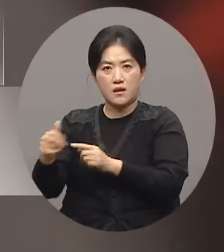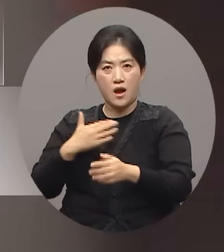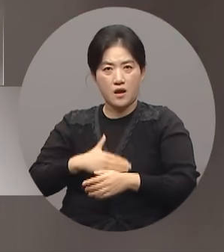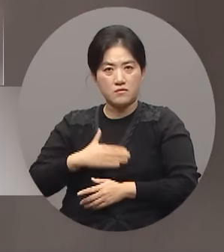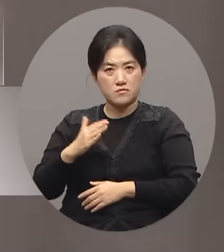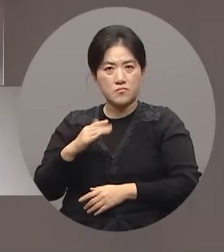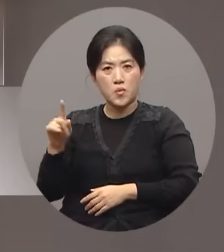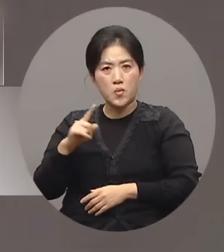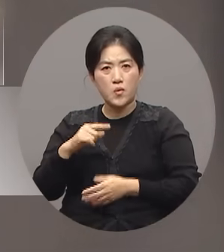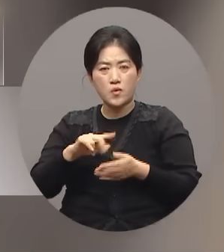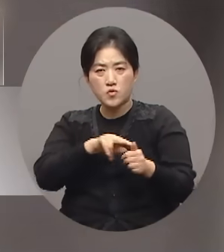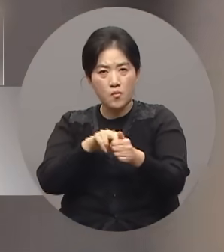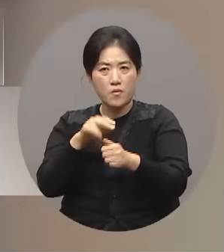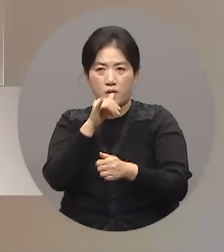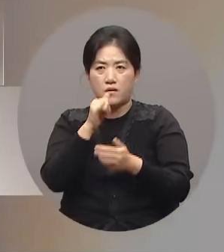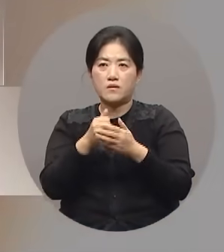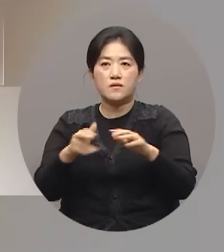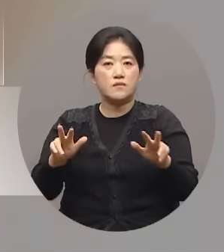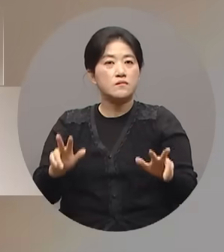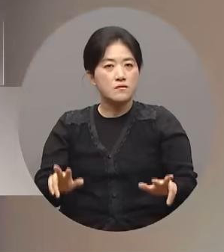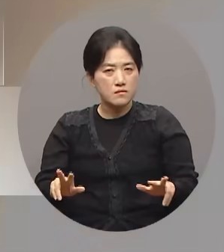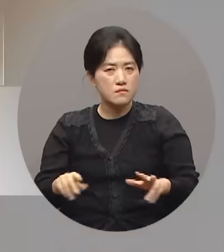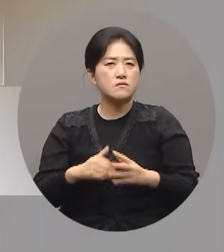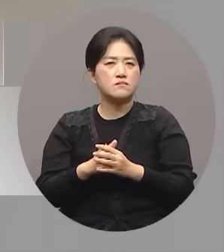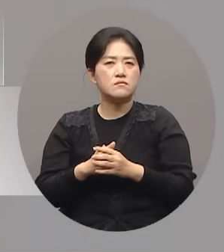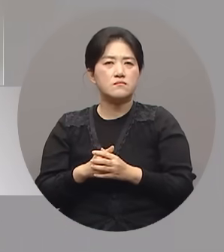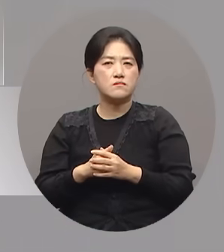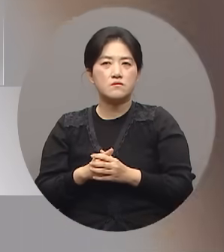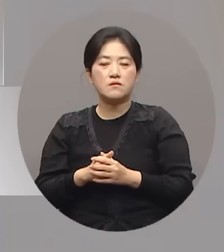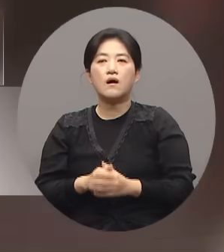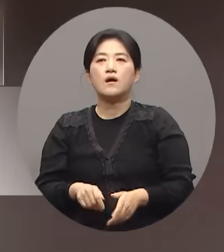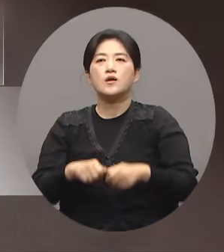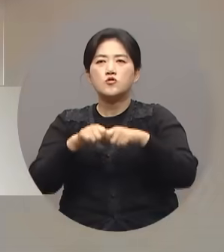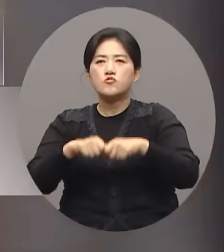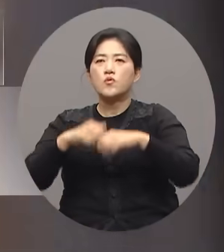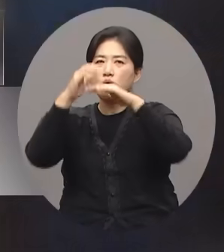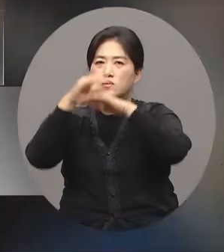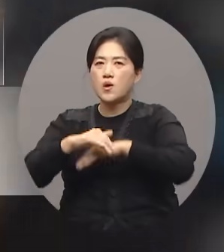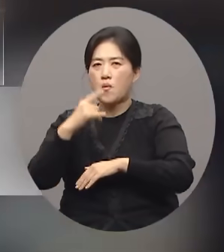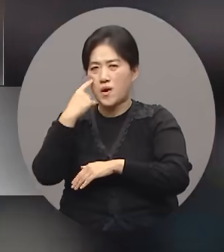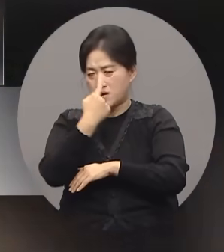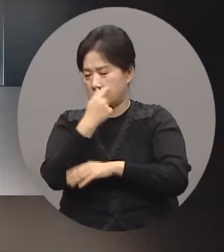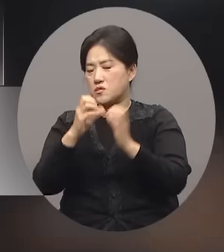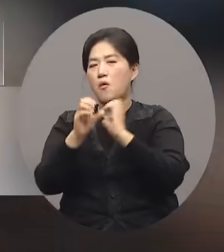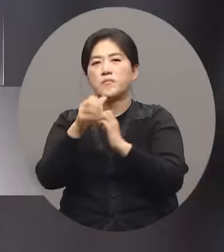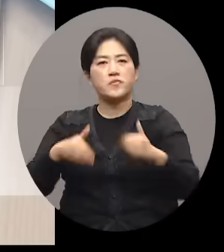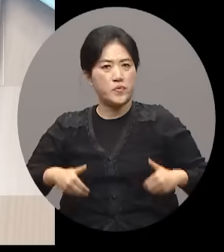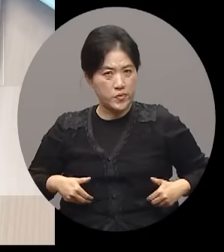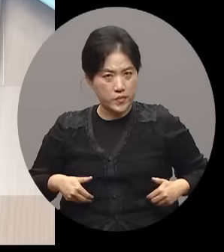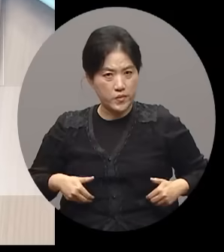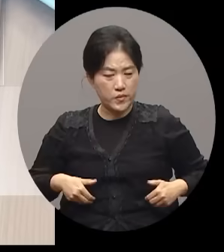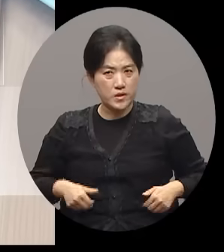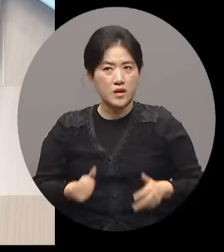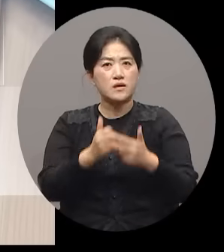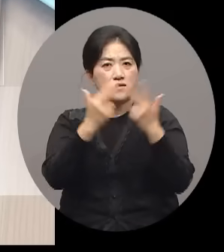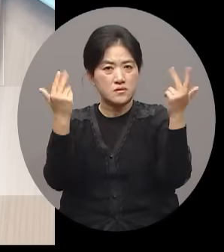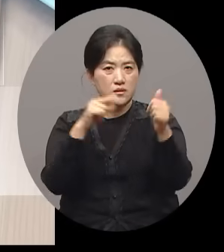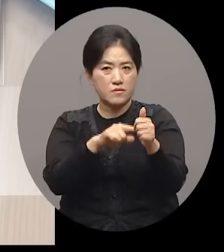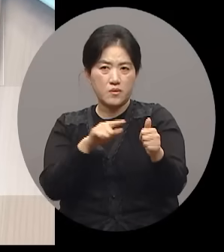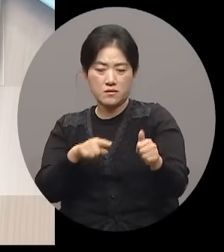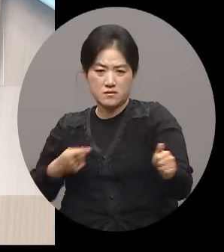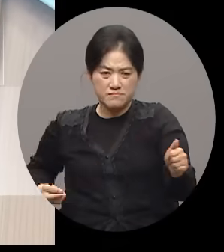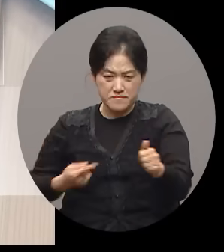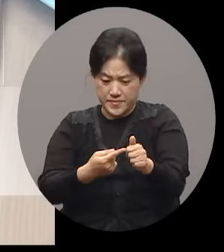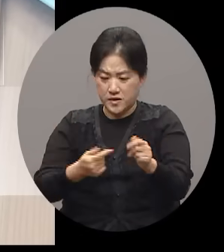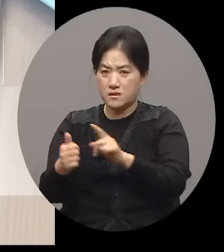앉아봤는데요. 네, 일단은 대학 구체적인 것들은 모두 확인을 해봐야 합니다만은 이제 이 대표를 현장에서